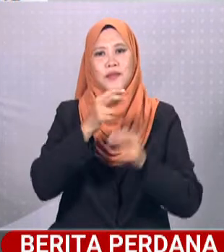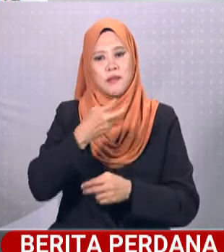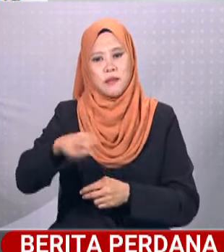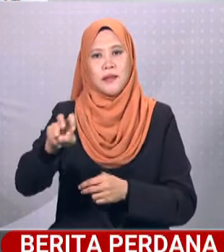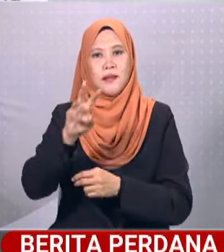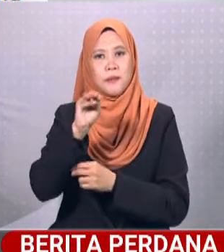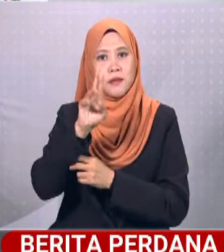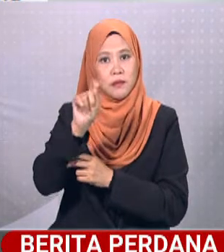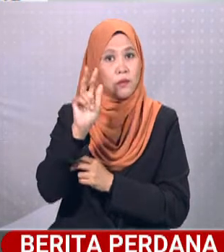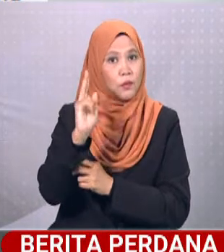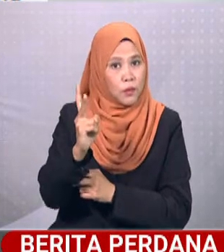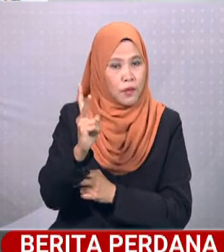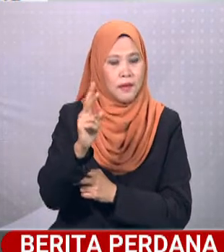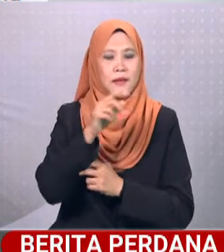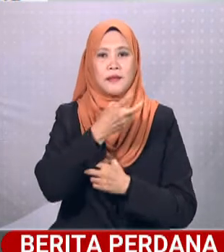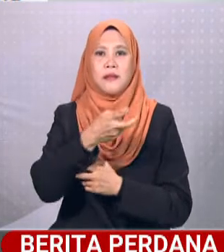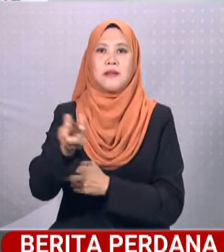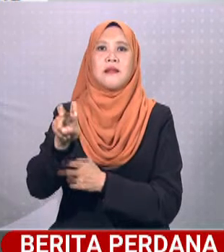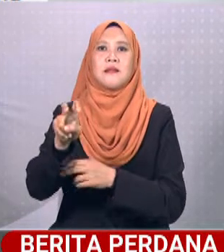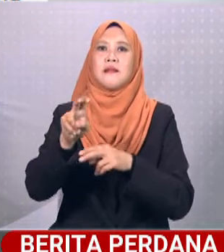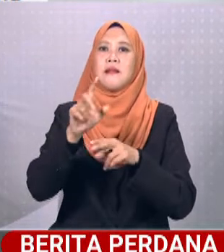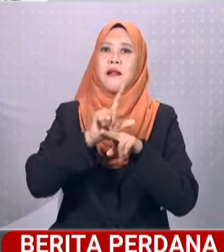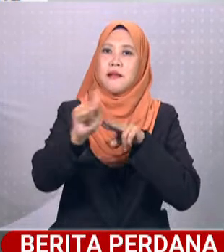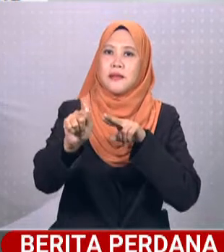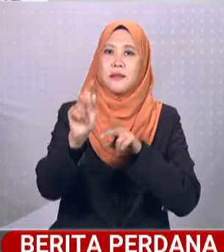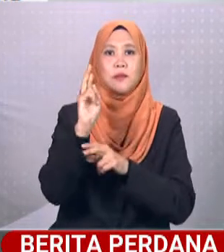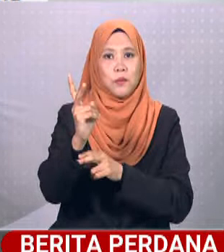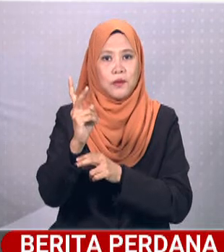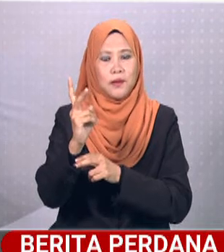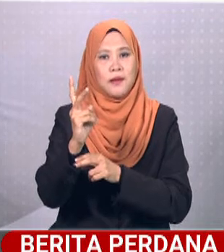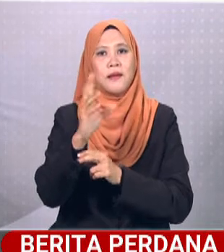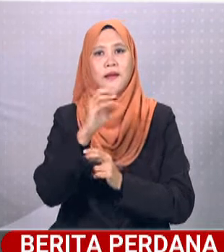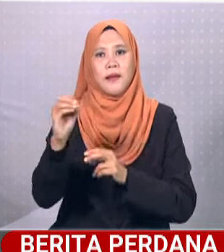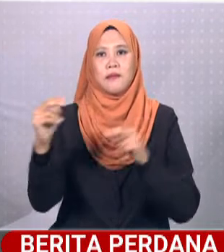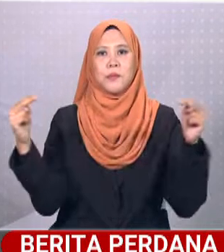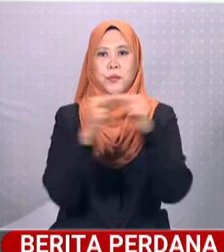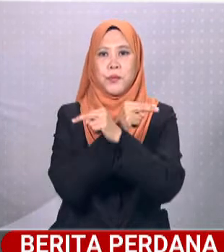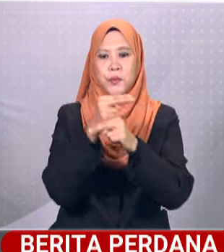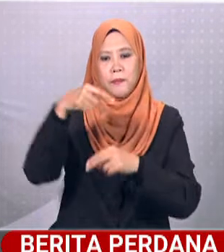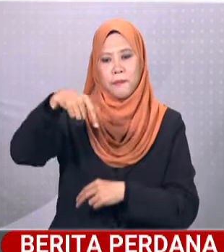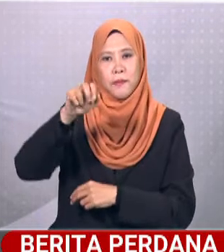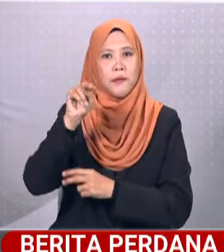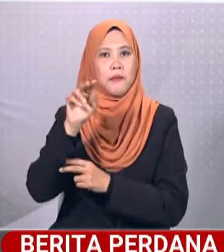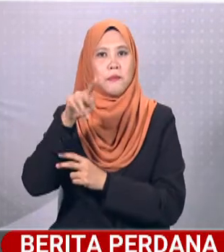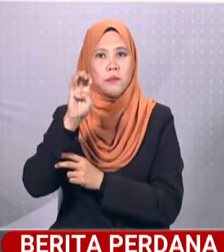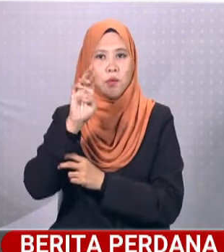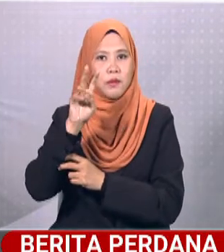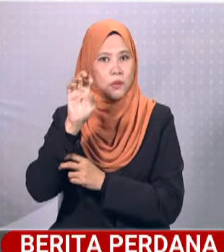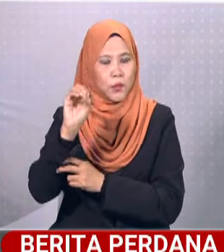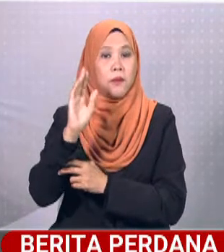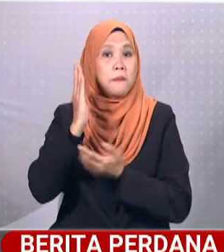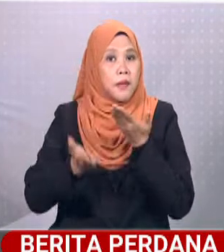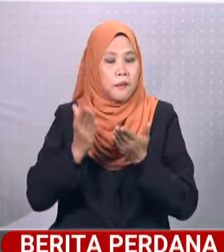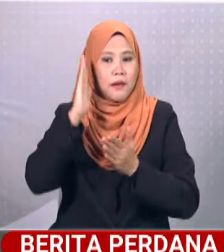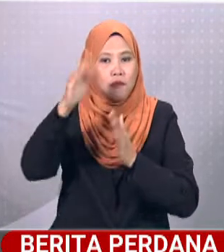masa MRT2, transit aliran ringan LRT2 dan lebuh raya Pan Borneo. Pelaksanaannya dipercayai